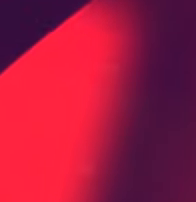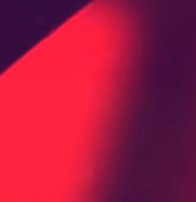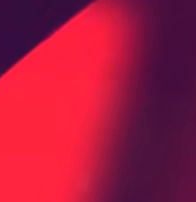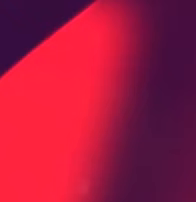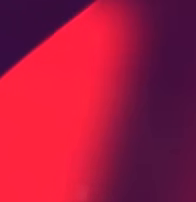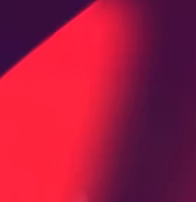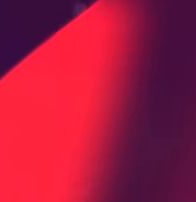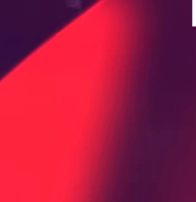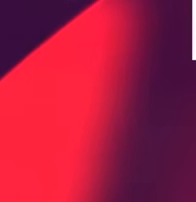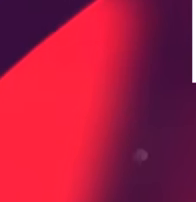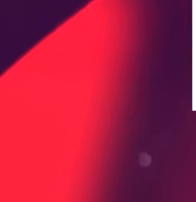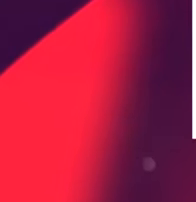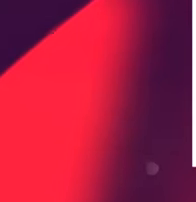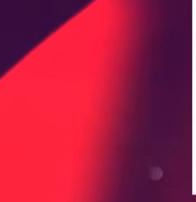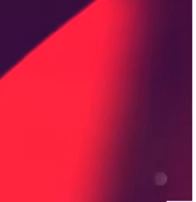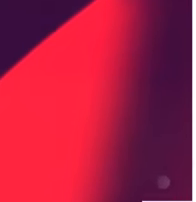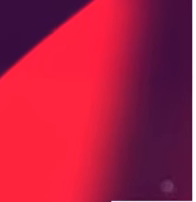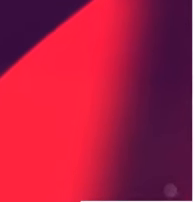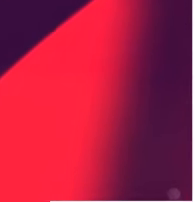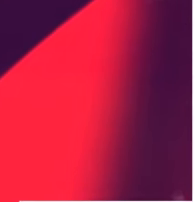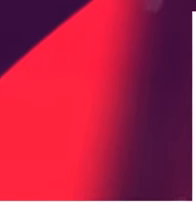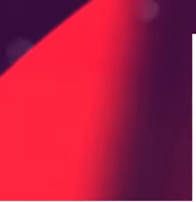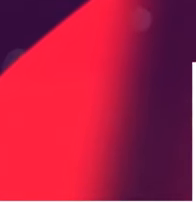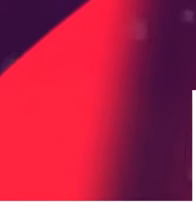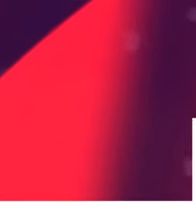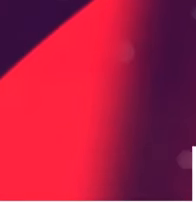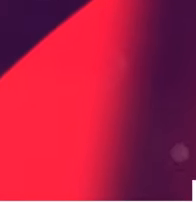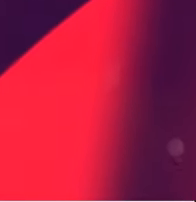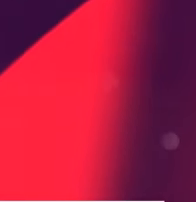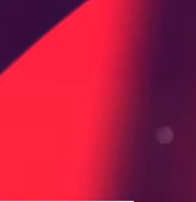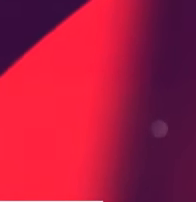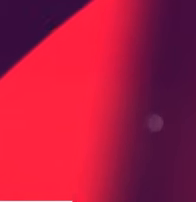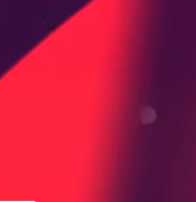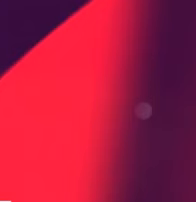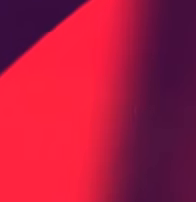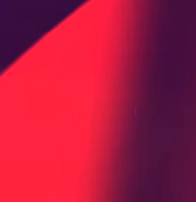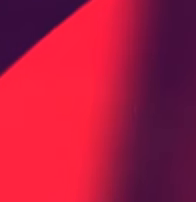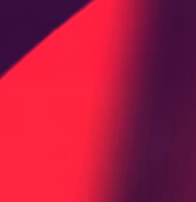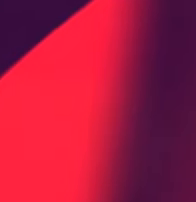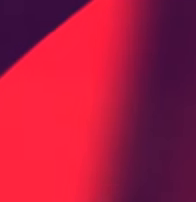රටේ ලෝකෙ සිදුවෙන උණුසුම් පුව දැනගන්න සියත නිවුස් YouTube channel එක අදම subscribe කරන්න.